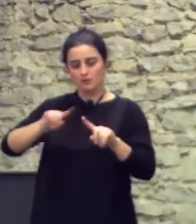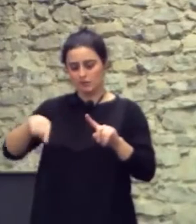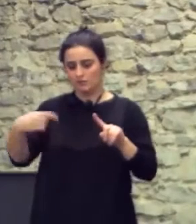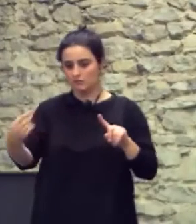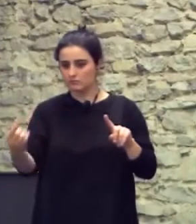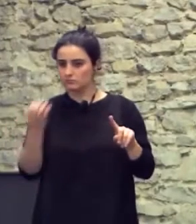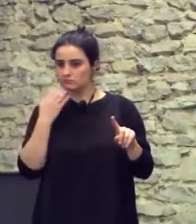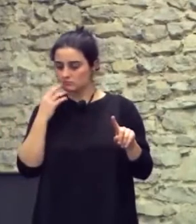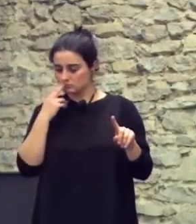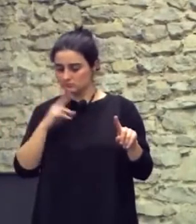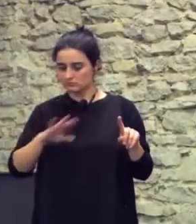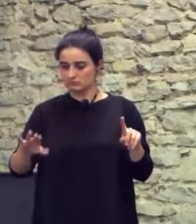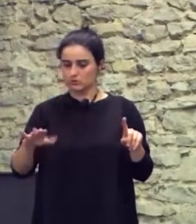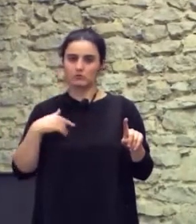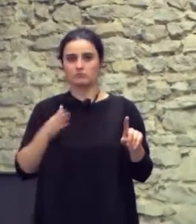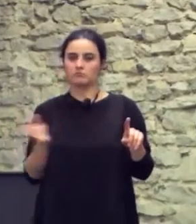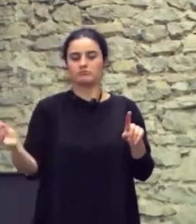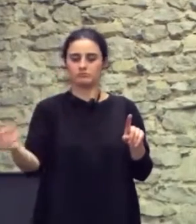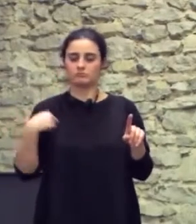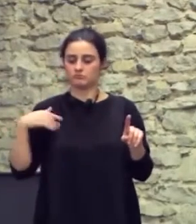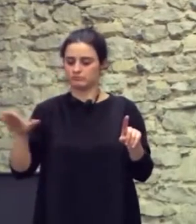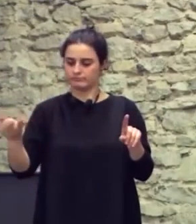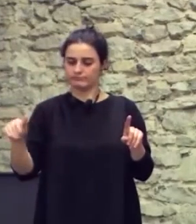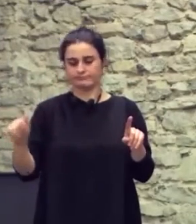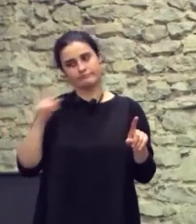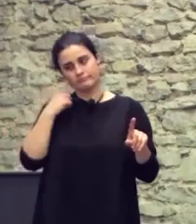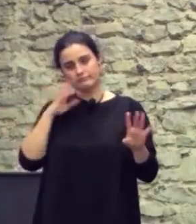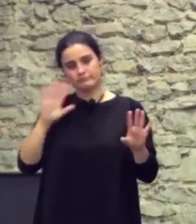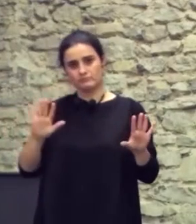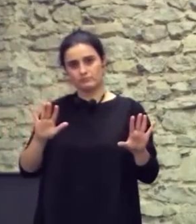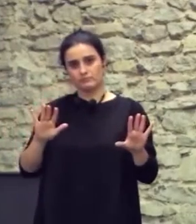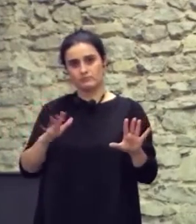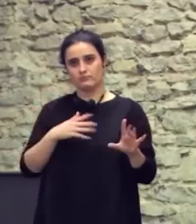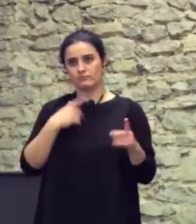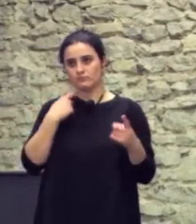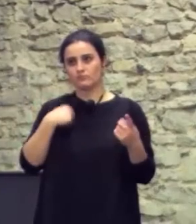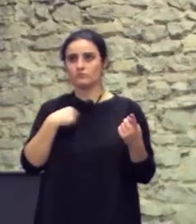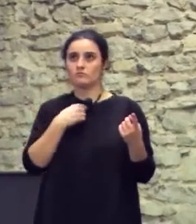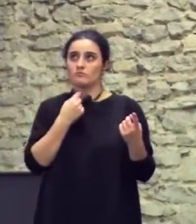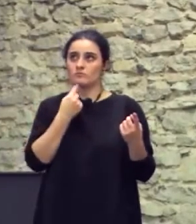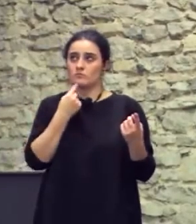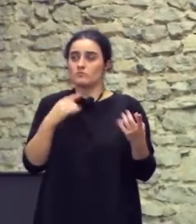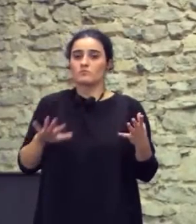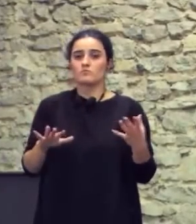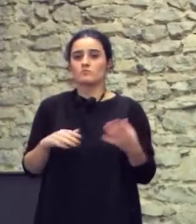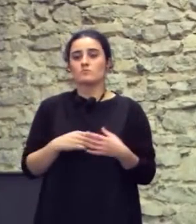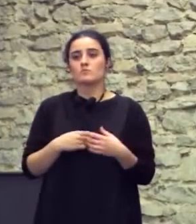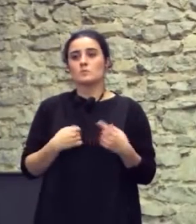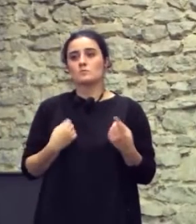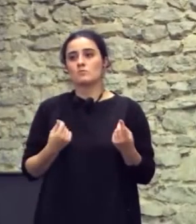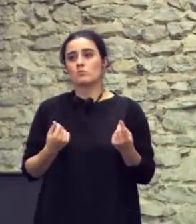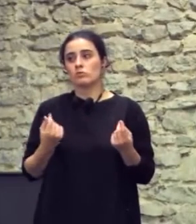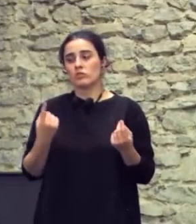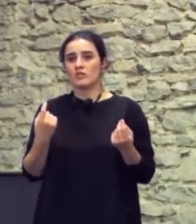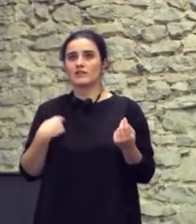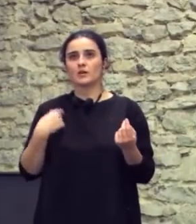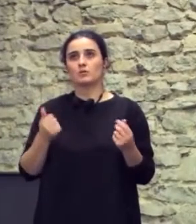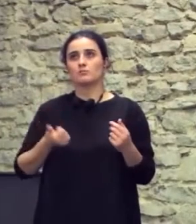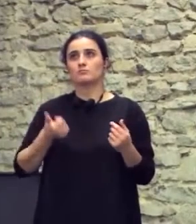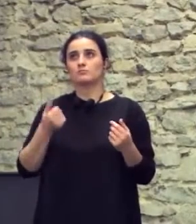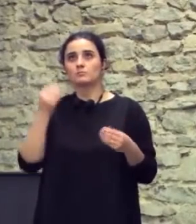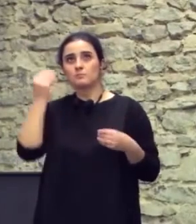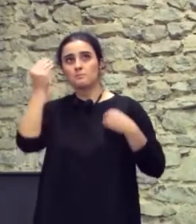bat urrunegi joaten direnean, ez? Hortaz, esango nuke gehiago hasi behar garela pentsatzen